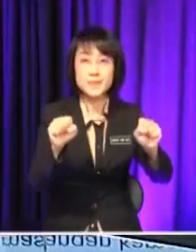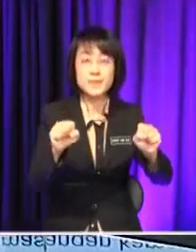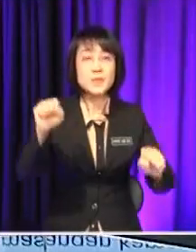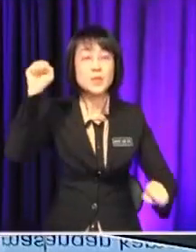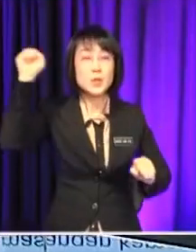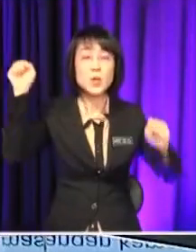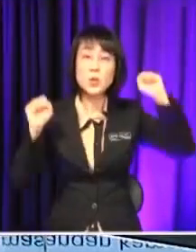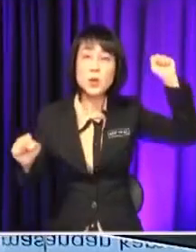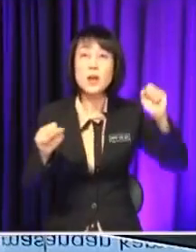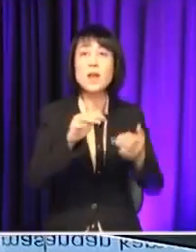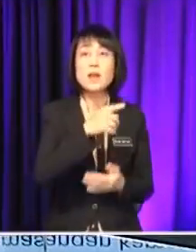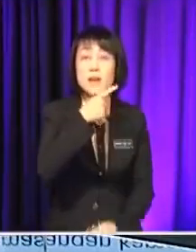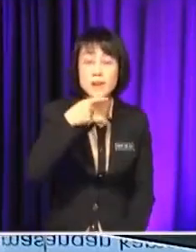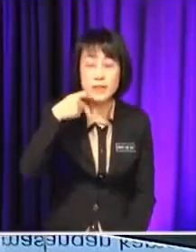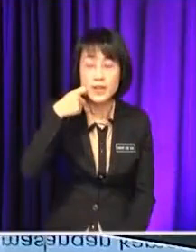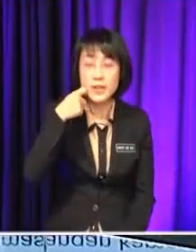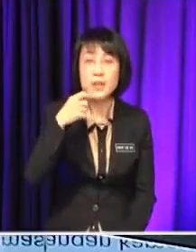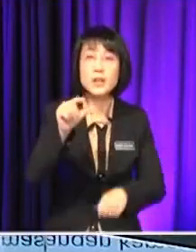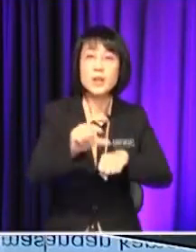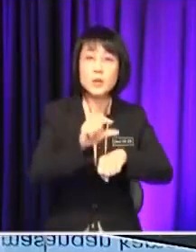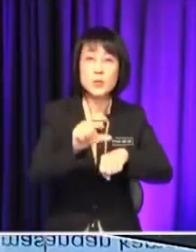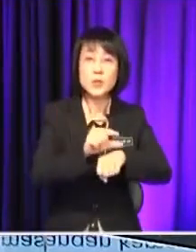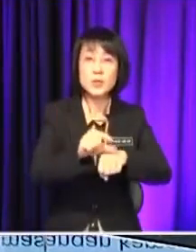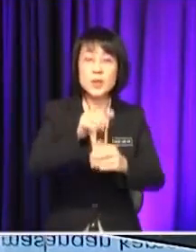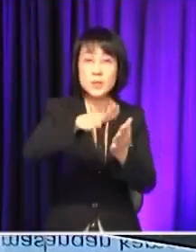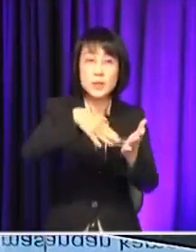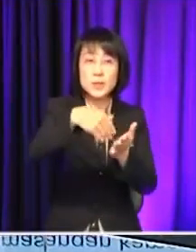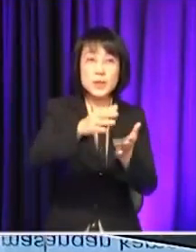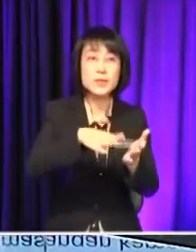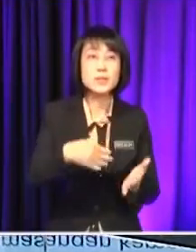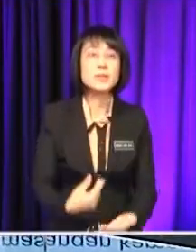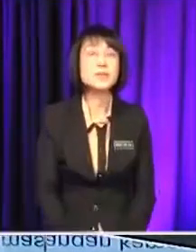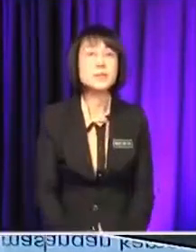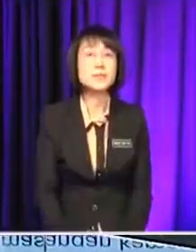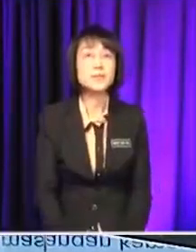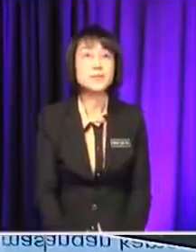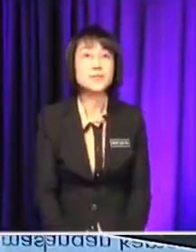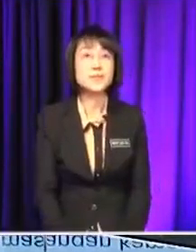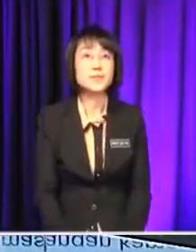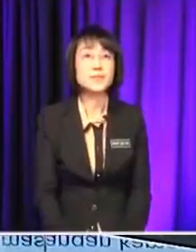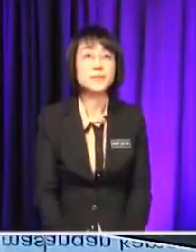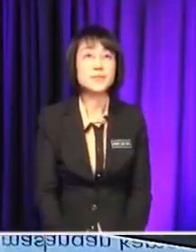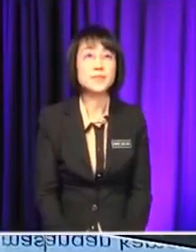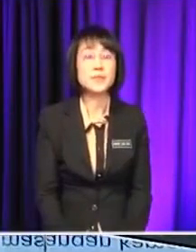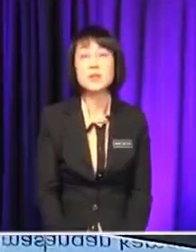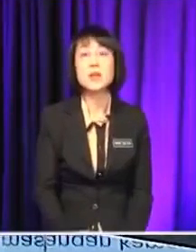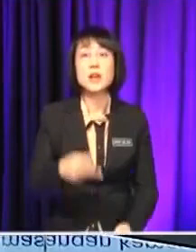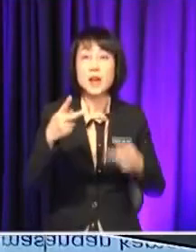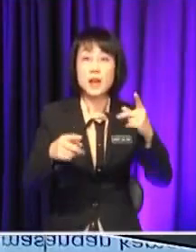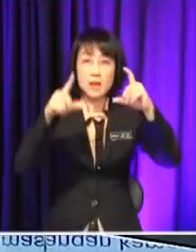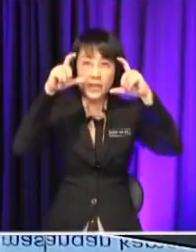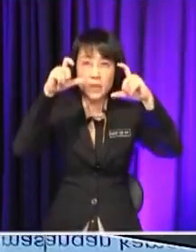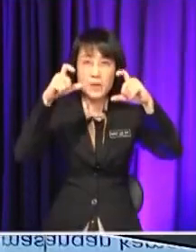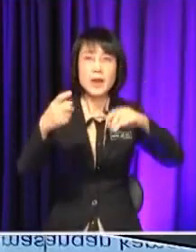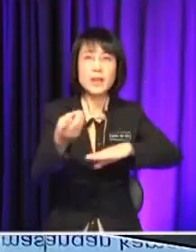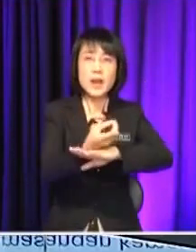boros kalau letak di boros kita boleh guna yang kering jadi kalau keadaan cambrid mungkin berhabu jadi kita boleh